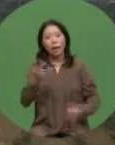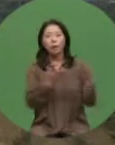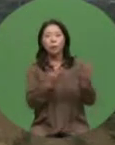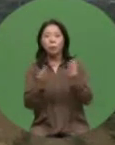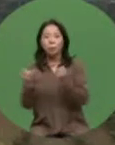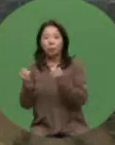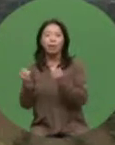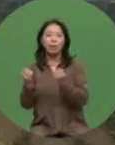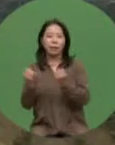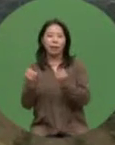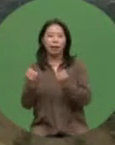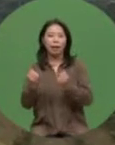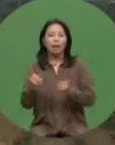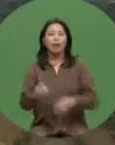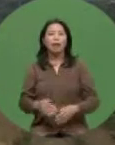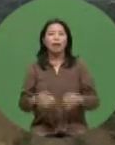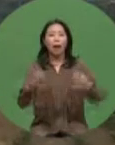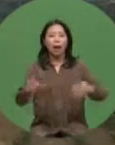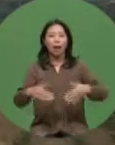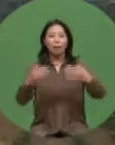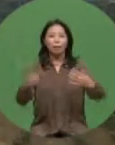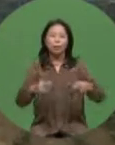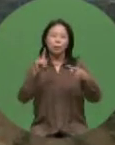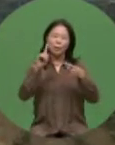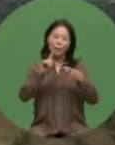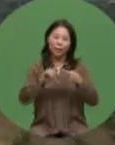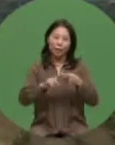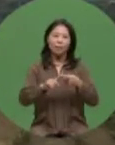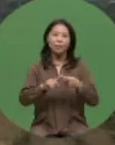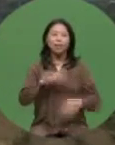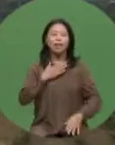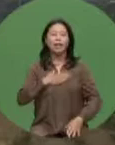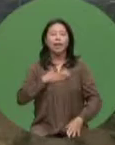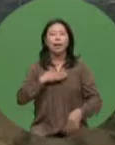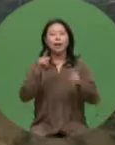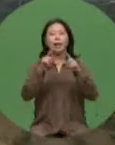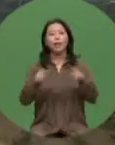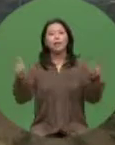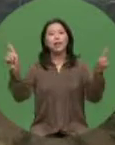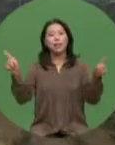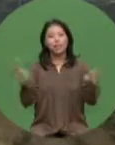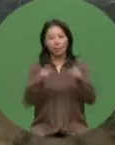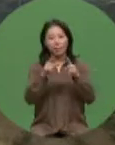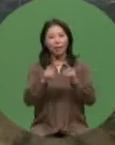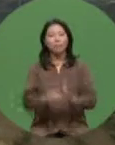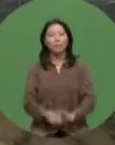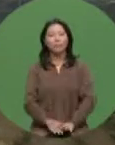多く、まさに春にふさわしい爽やかなコンサートとなりました。